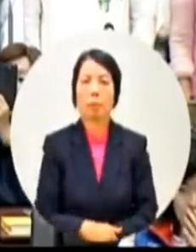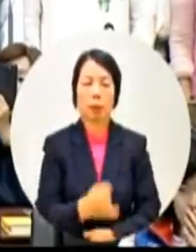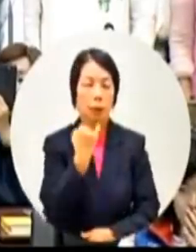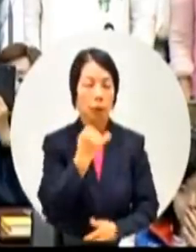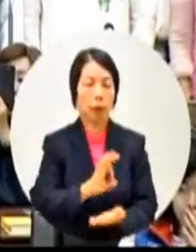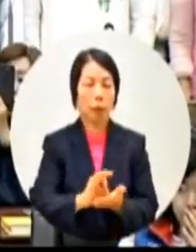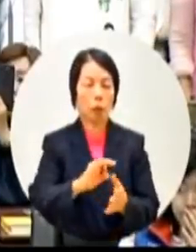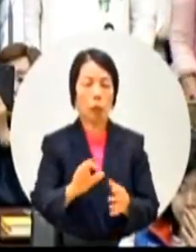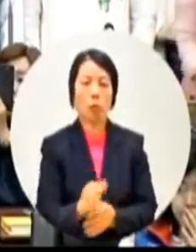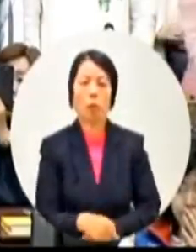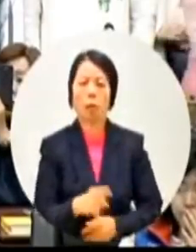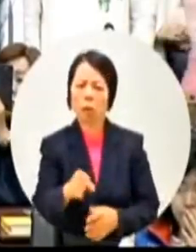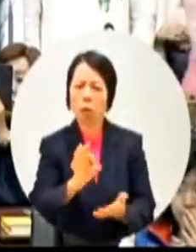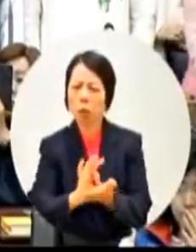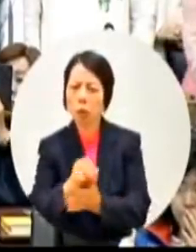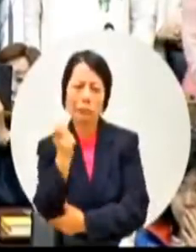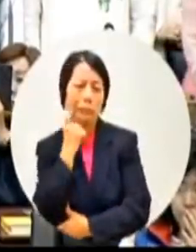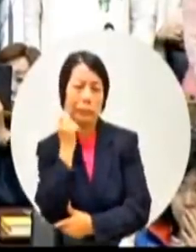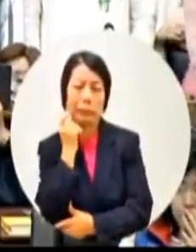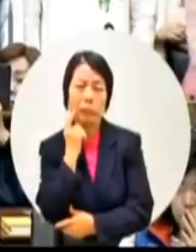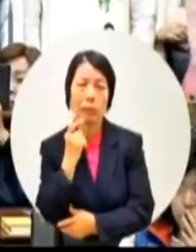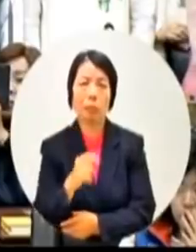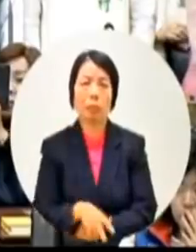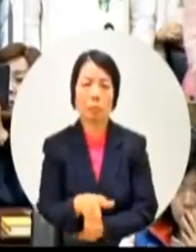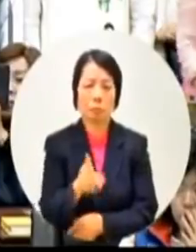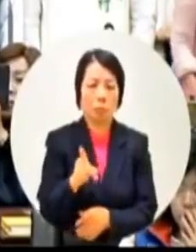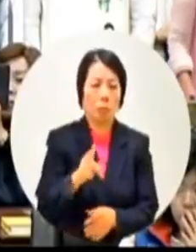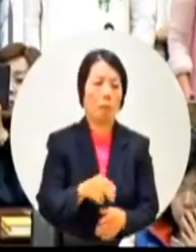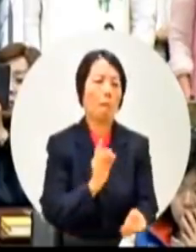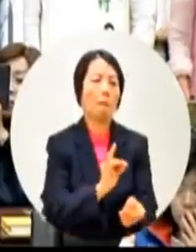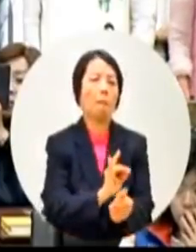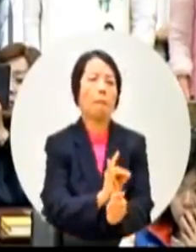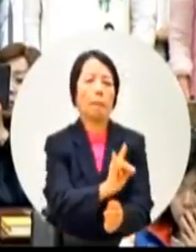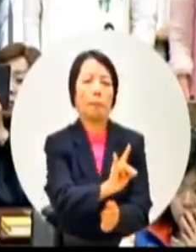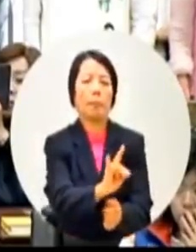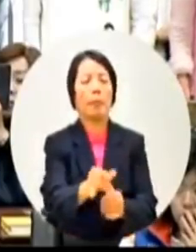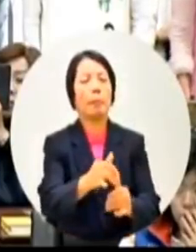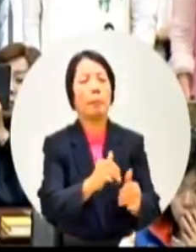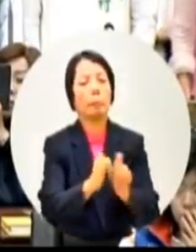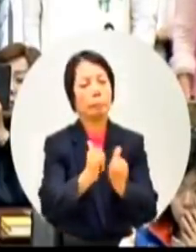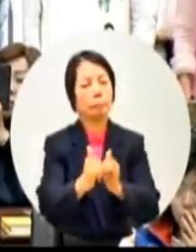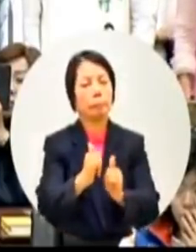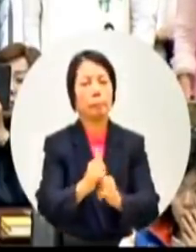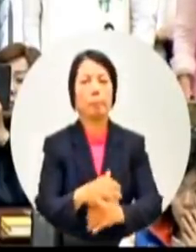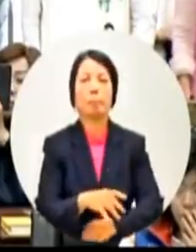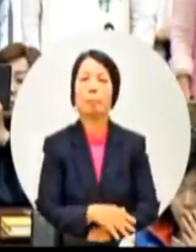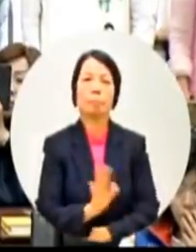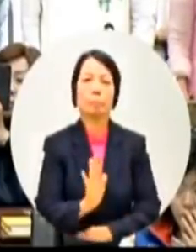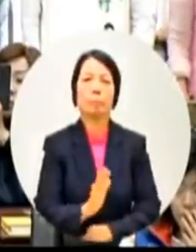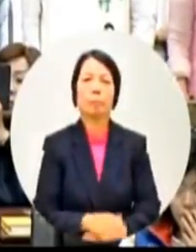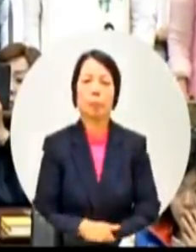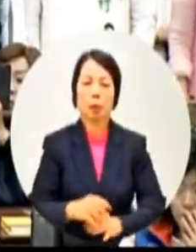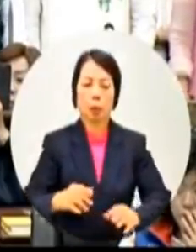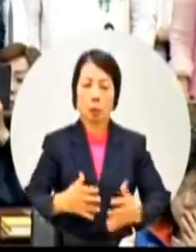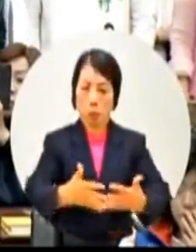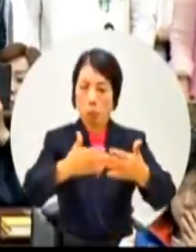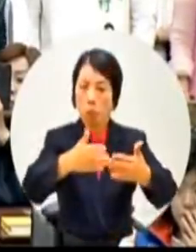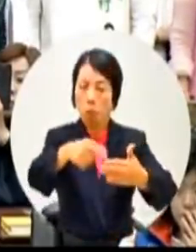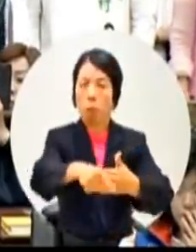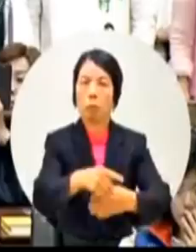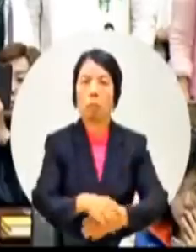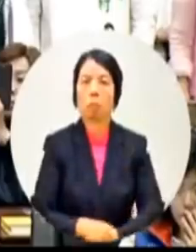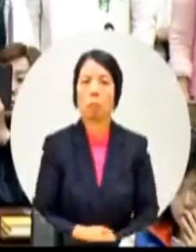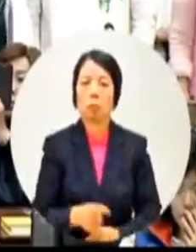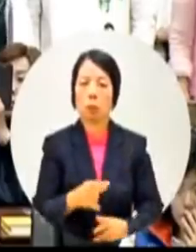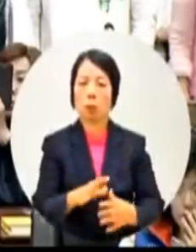件来欺骗台湾社会，好，今天就是中国他已经讲了，他们没有个表的空间，即